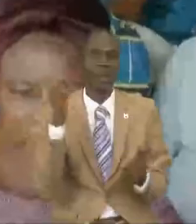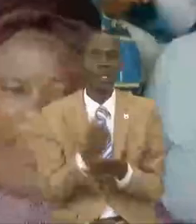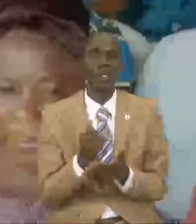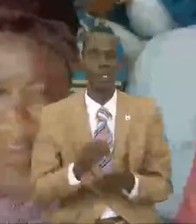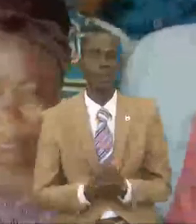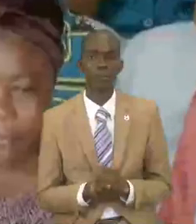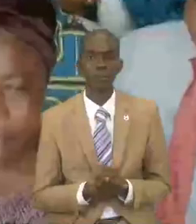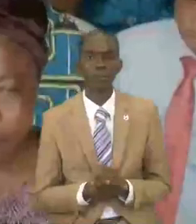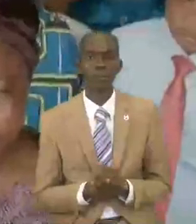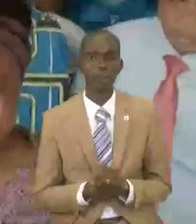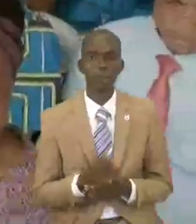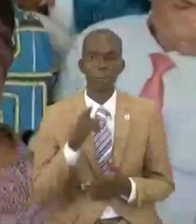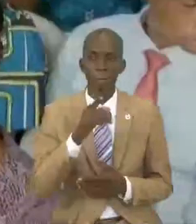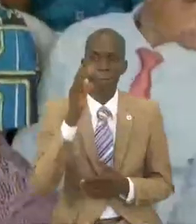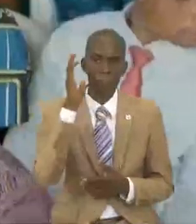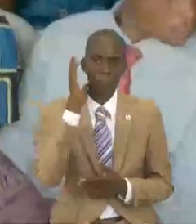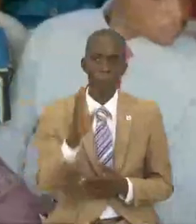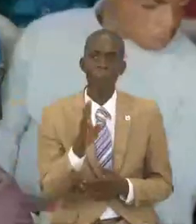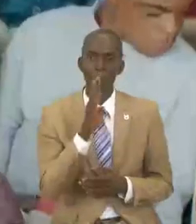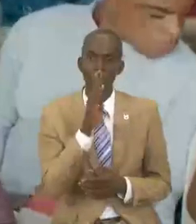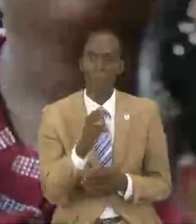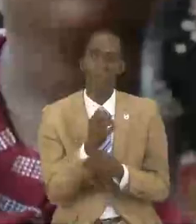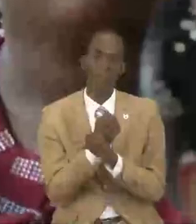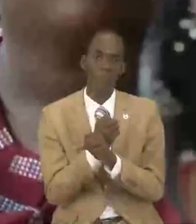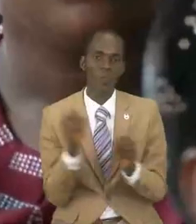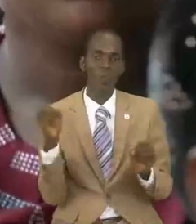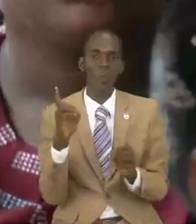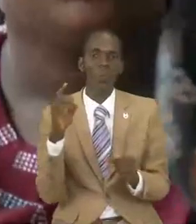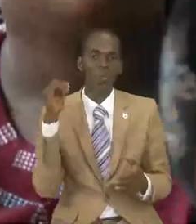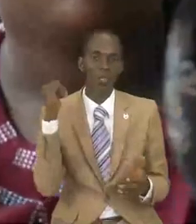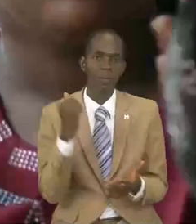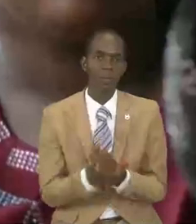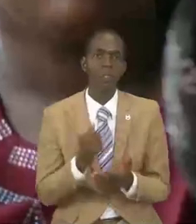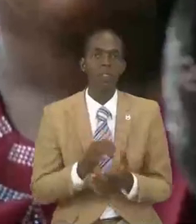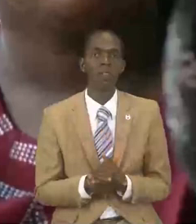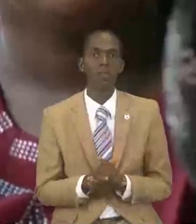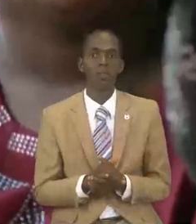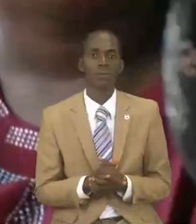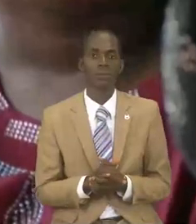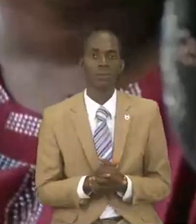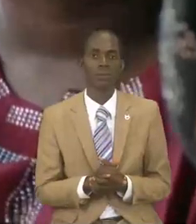Amen. Tu seras sauvé. Amen.